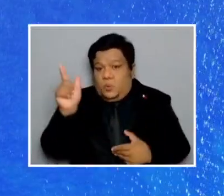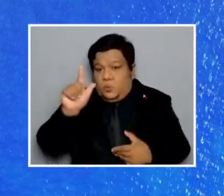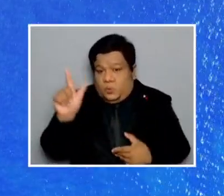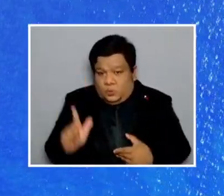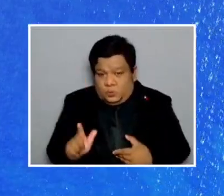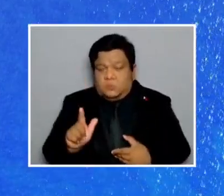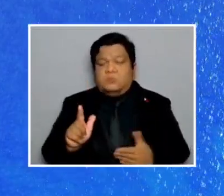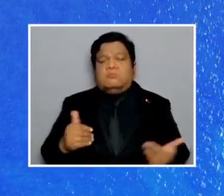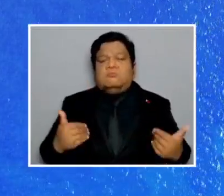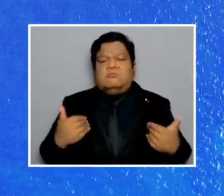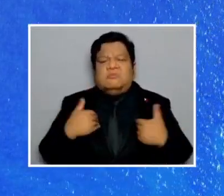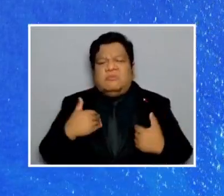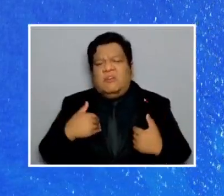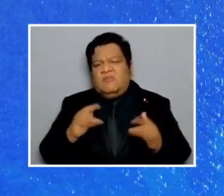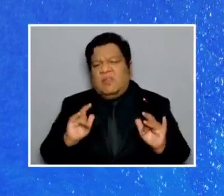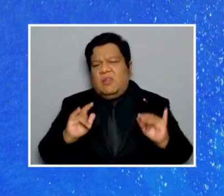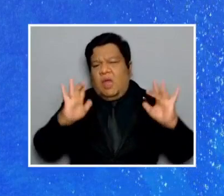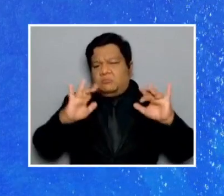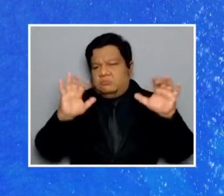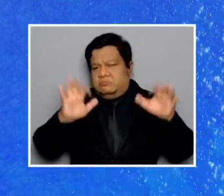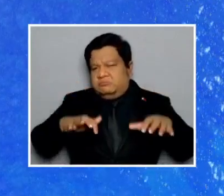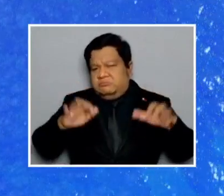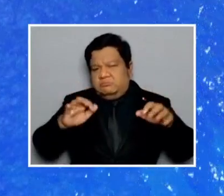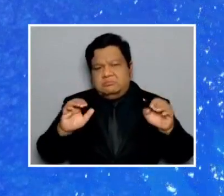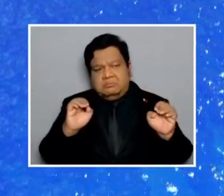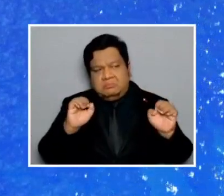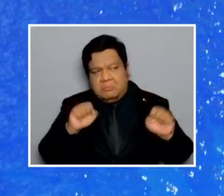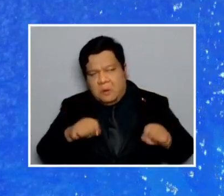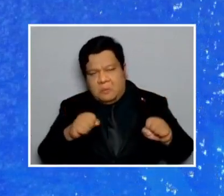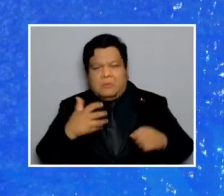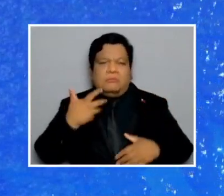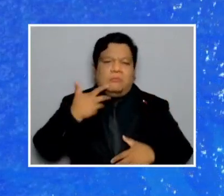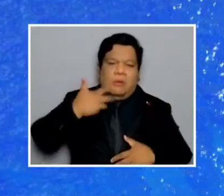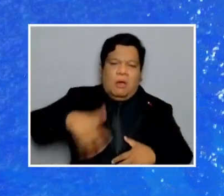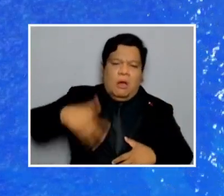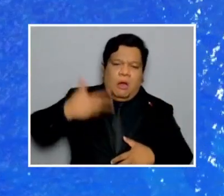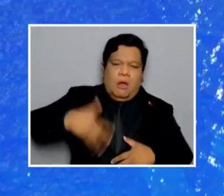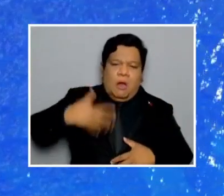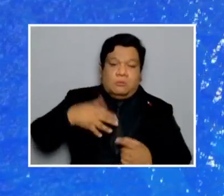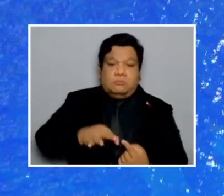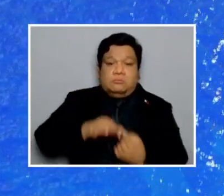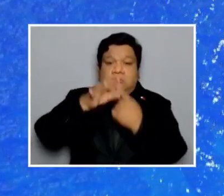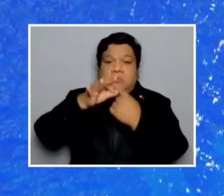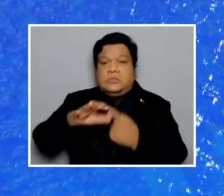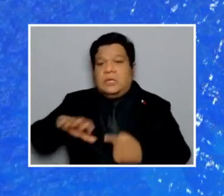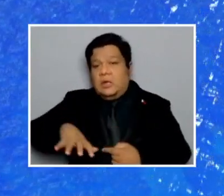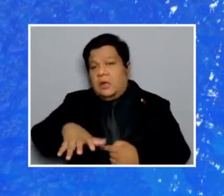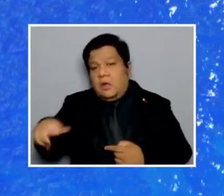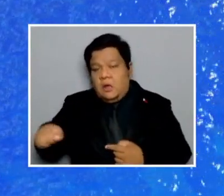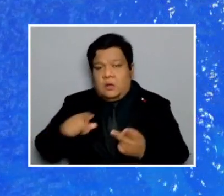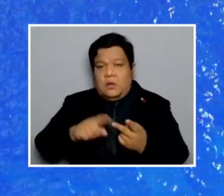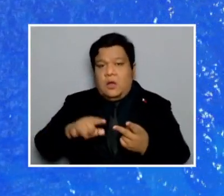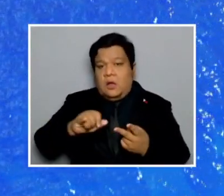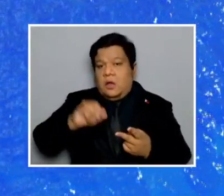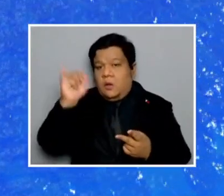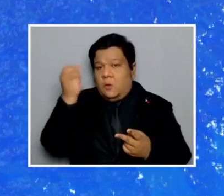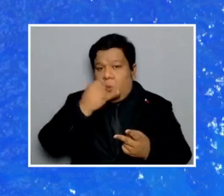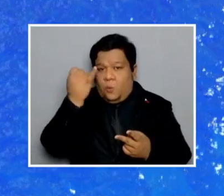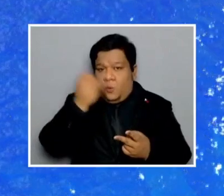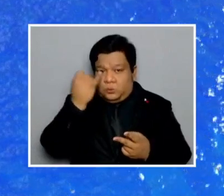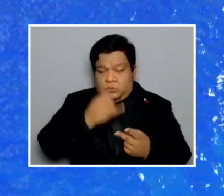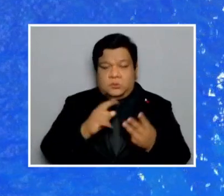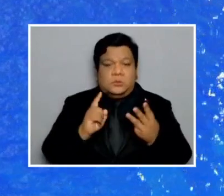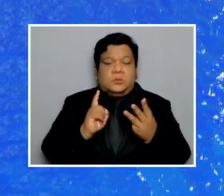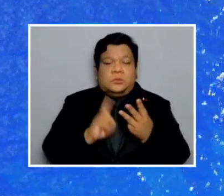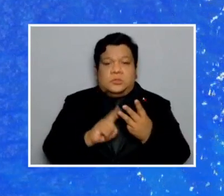sa halos buong Luzon, kaya mainit pa rin, lalo po sa may Cagayan Valley, Ilocos Region at Central Luzon.